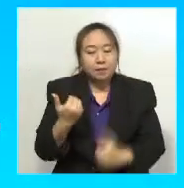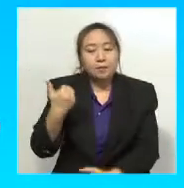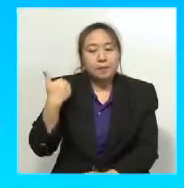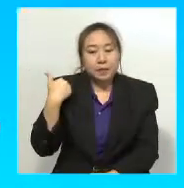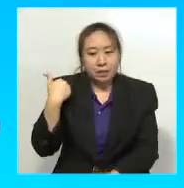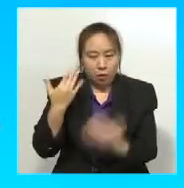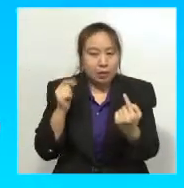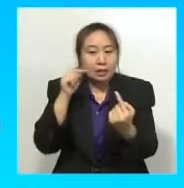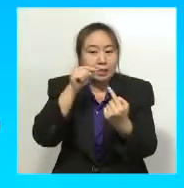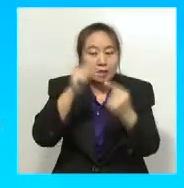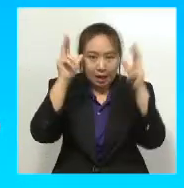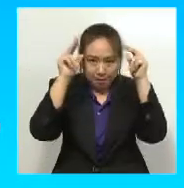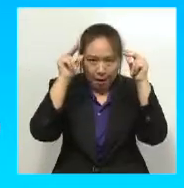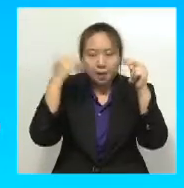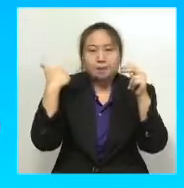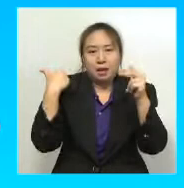ขนาดนี้มาถึงลำปางและอีกส่วน